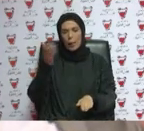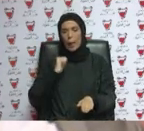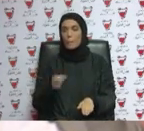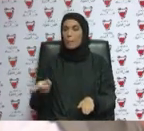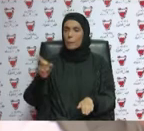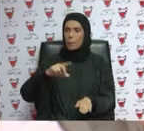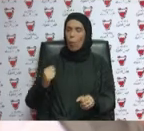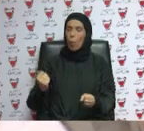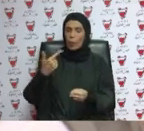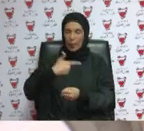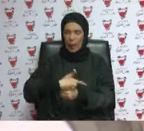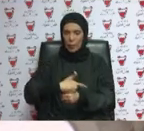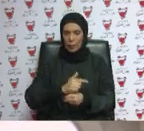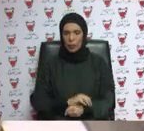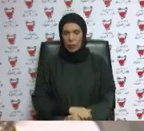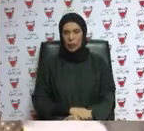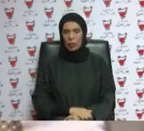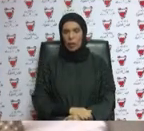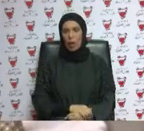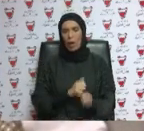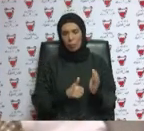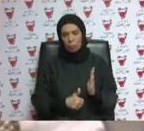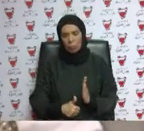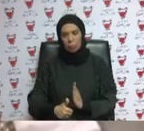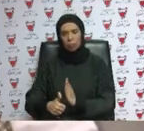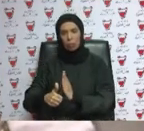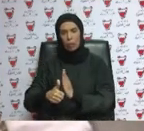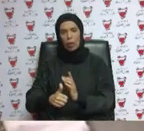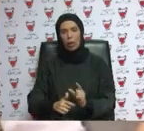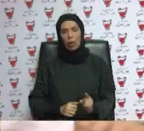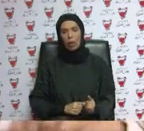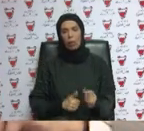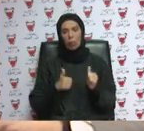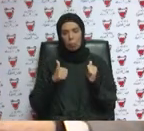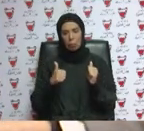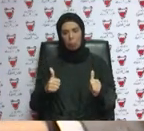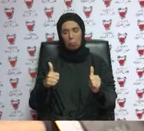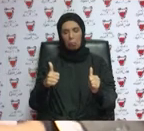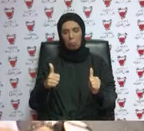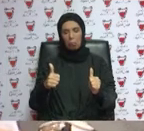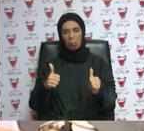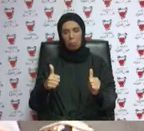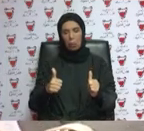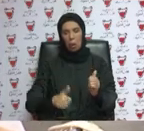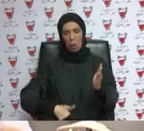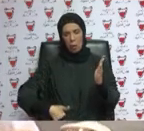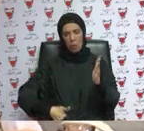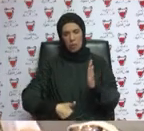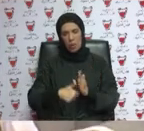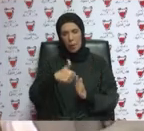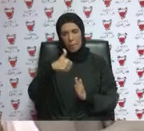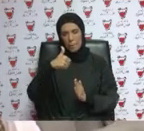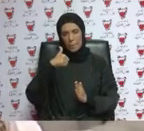الملكي ولي العهد الأمين الذي يقود هذه الحملة بكل جدارة كي يستطيع